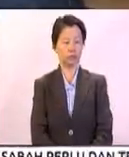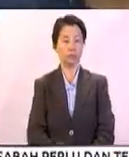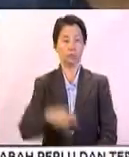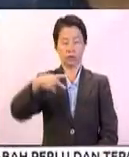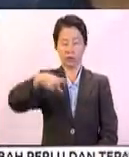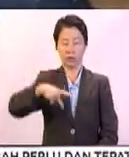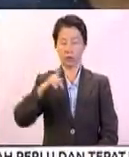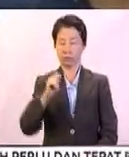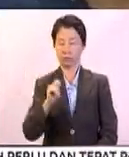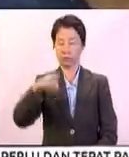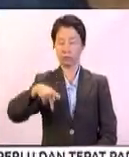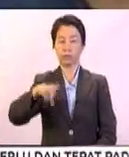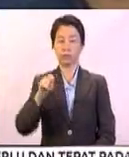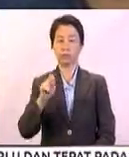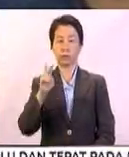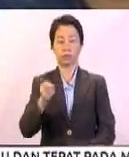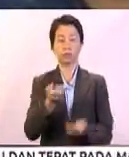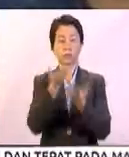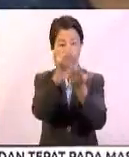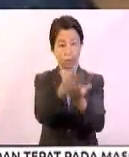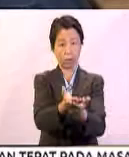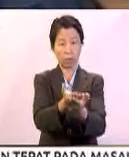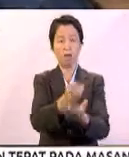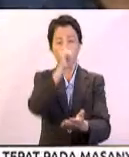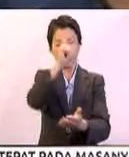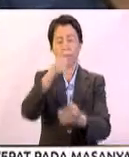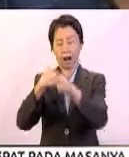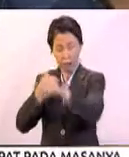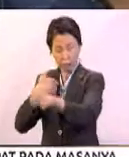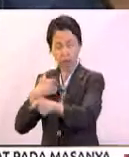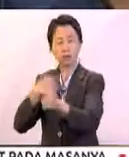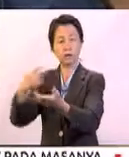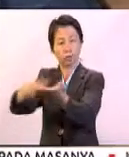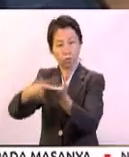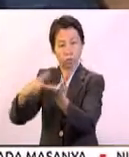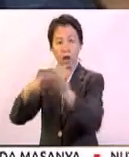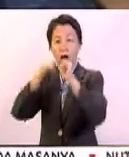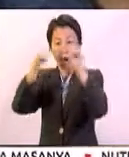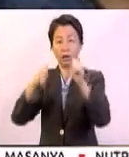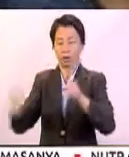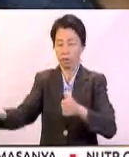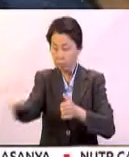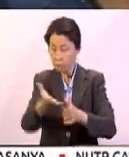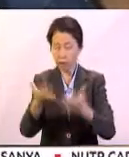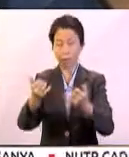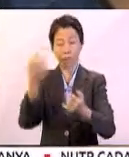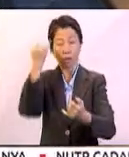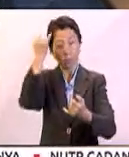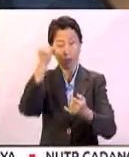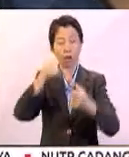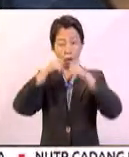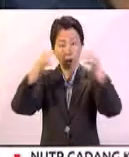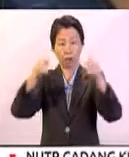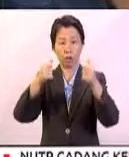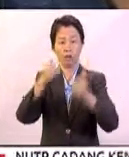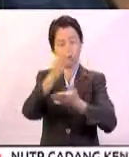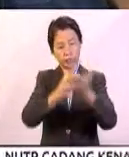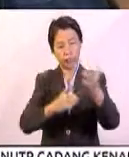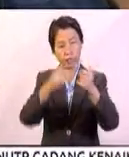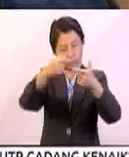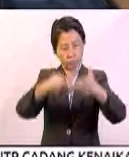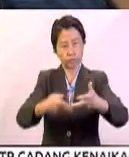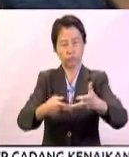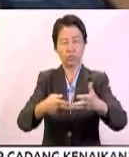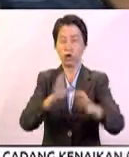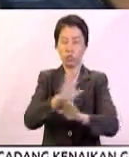PTPTN kemukakan ialah konsultasi awam. Mereka inginkan pandangan awam terhadap beberapa perkara. Itu bukan cadangan